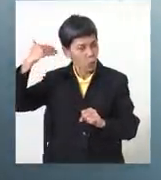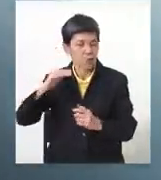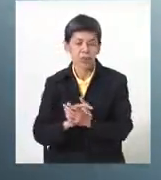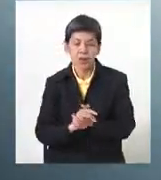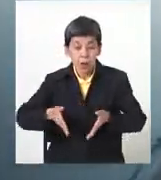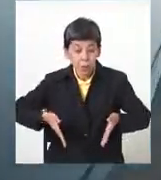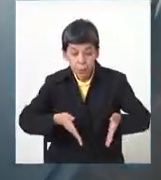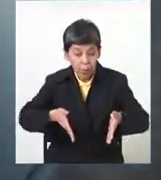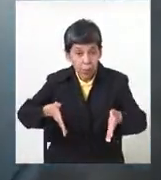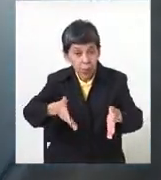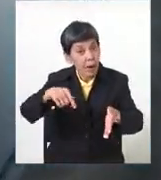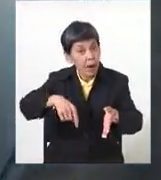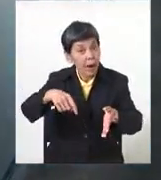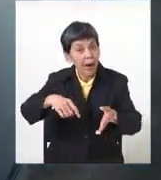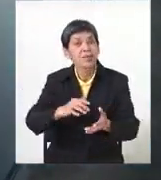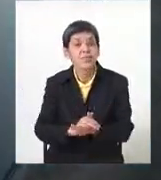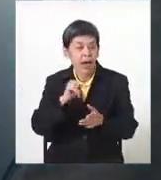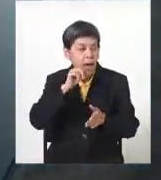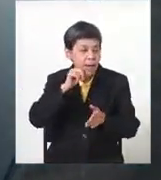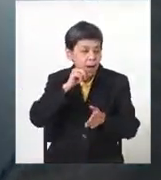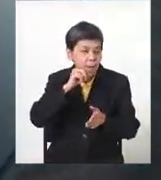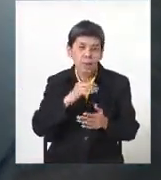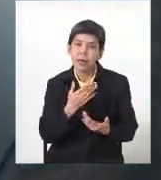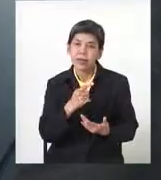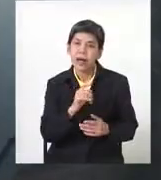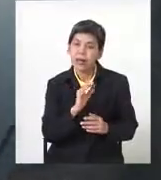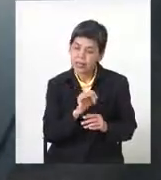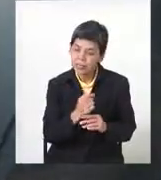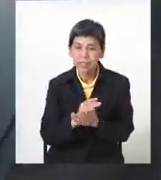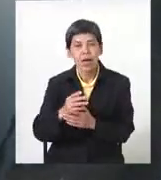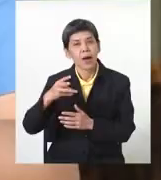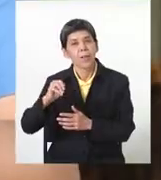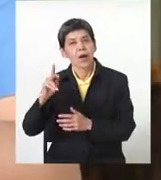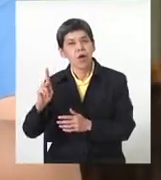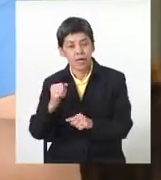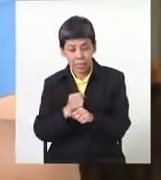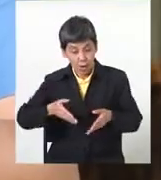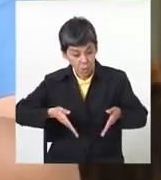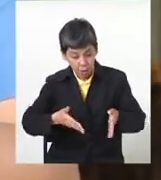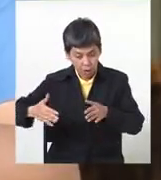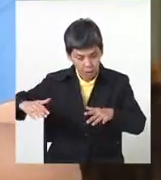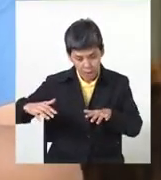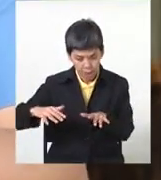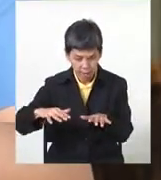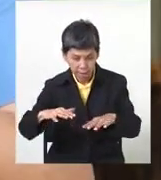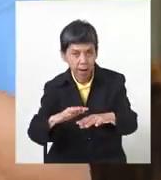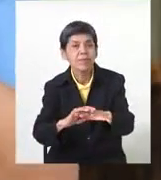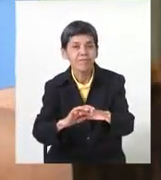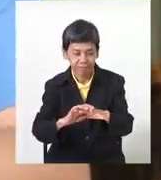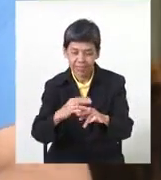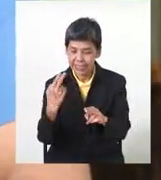มาเป็นคลองที่เชื่อมระหว่างแม่น้ำท่าจีนและแม่น้ำแม่กองเป็นลองที่ได้